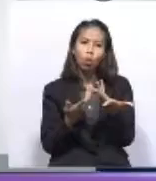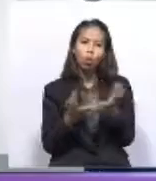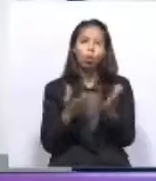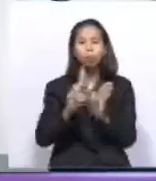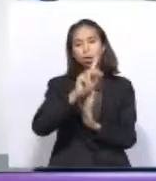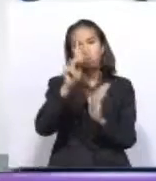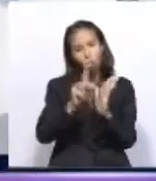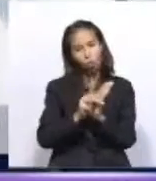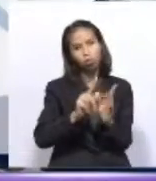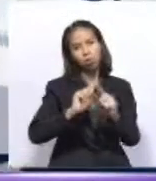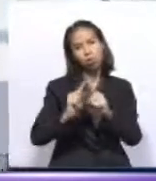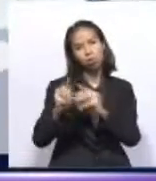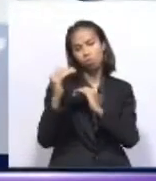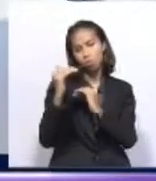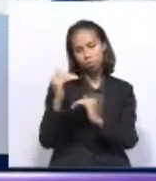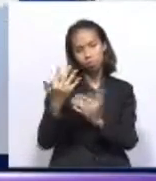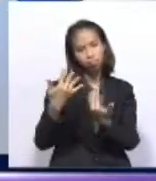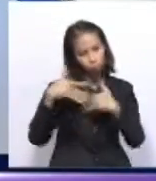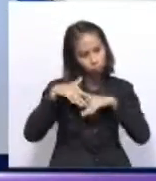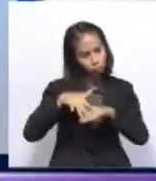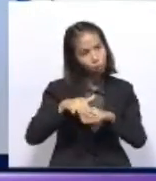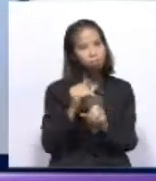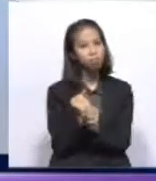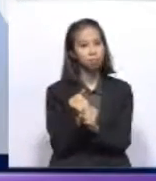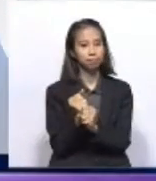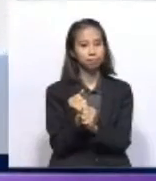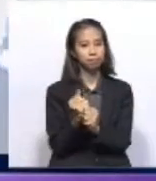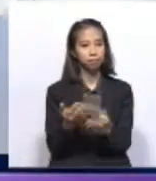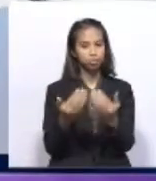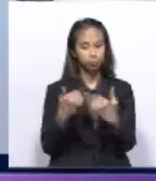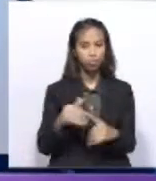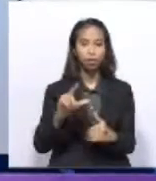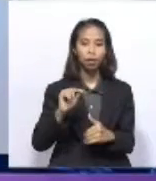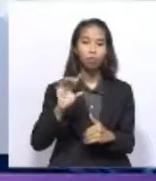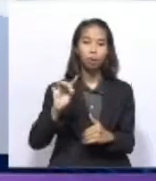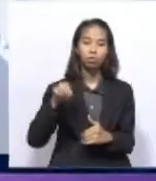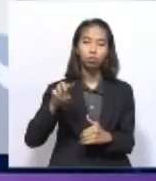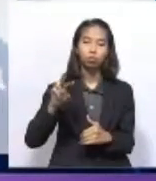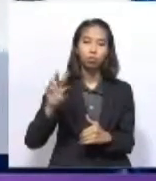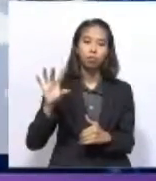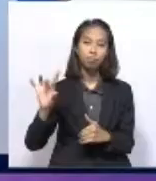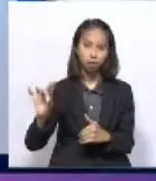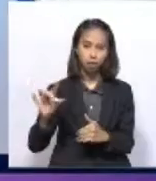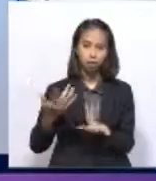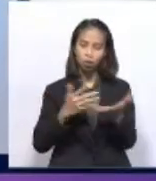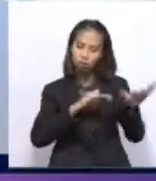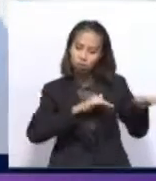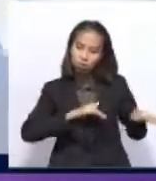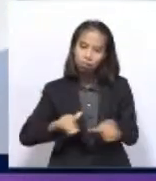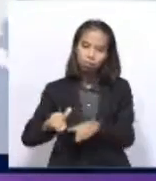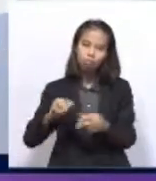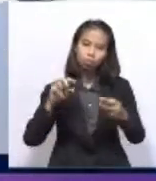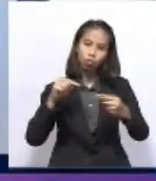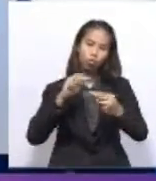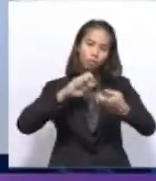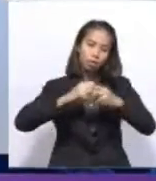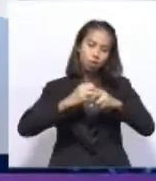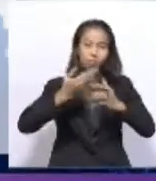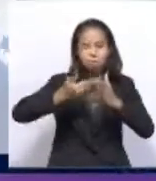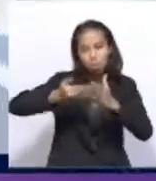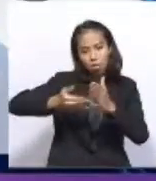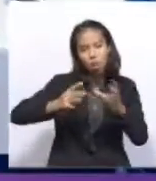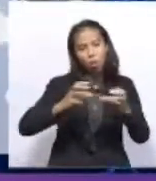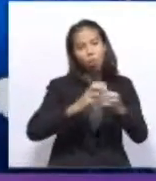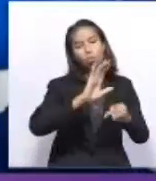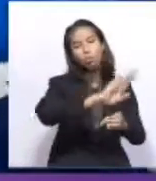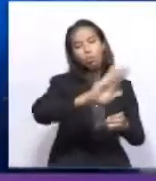ติกาและข้อกำหนดที่ต้องปฏิบัติร่วมกันและร้อยละ 28.28 คุยกันเรื่องของการเตรียมความพร้อมในด้านปัญหาอุปสรรค